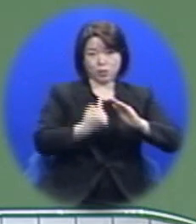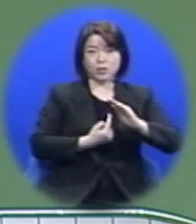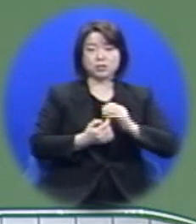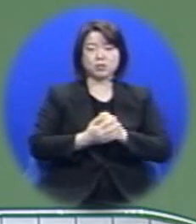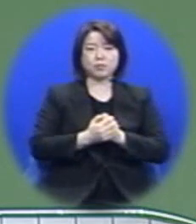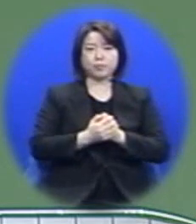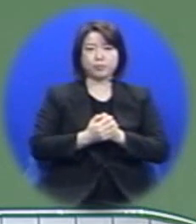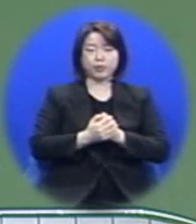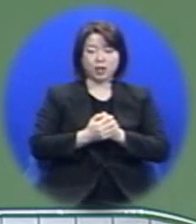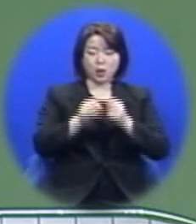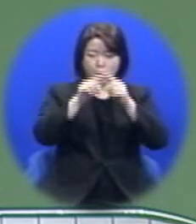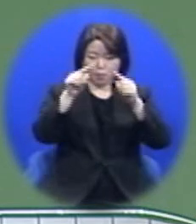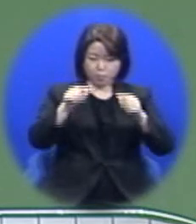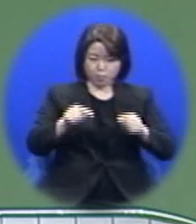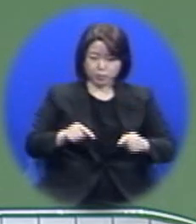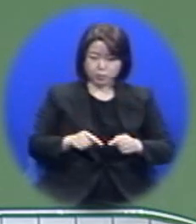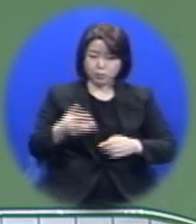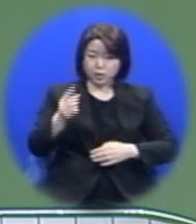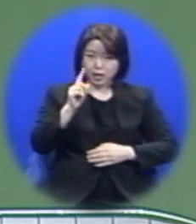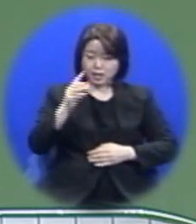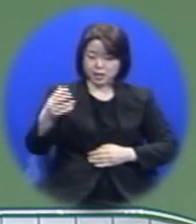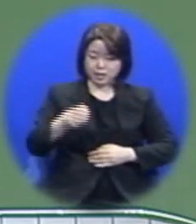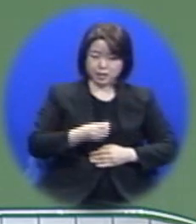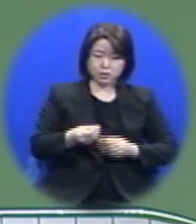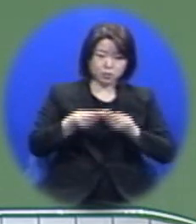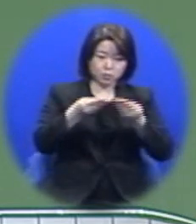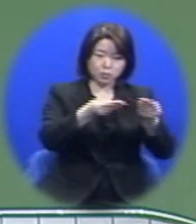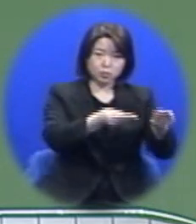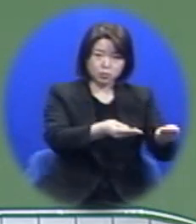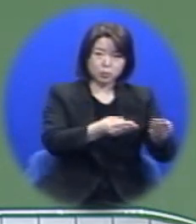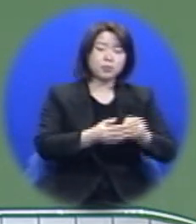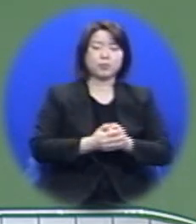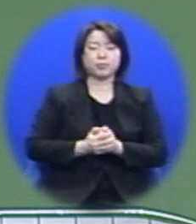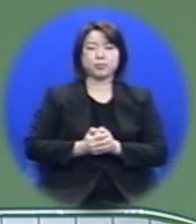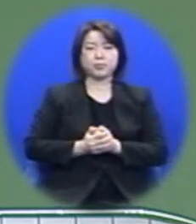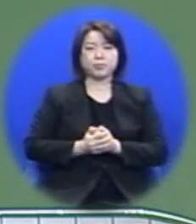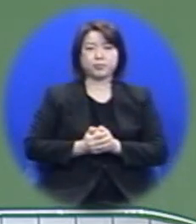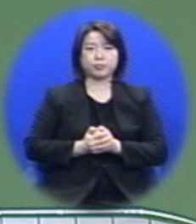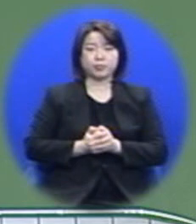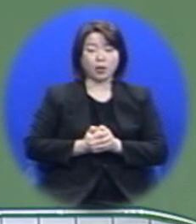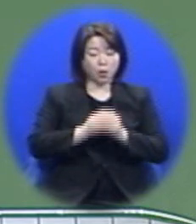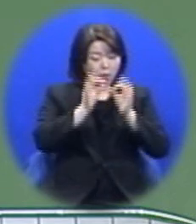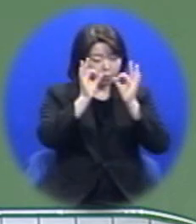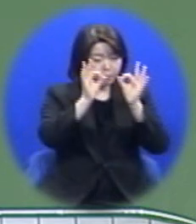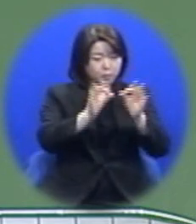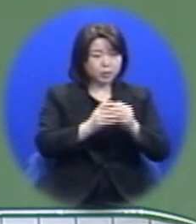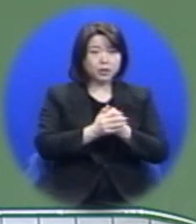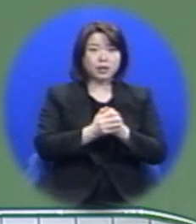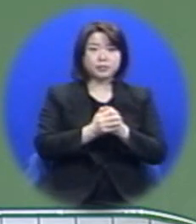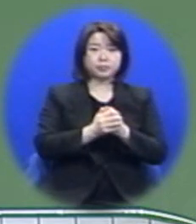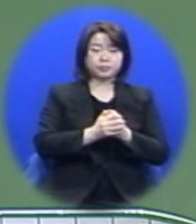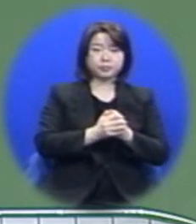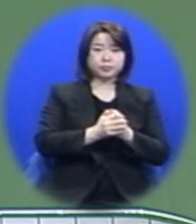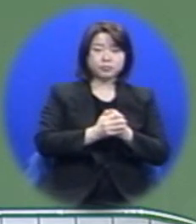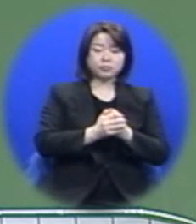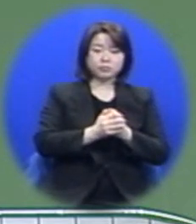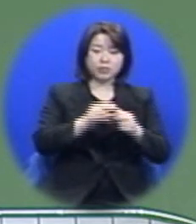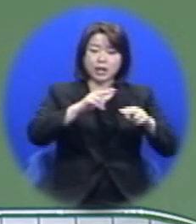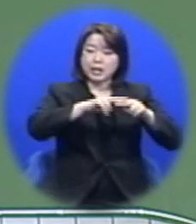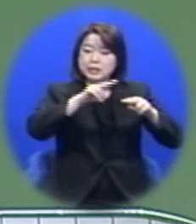오셔서 봉투를 하나 가지고 꺼내미시더라. 보니까